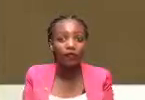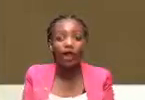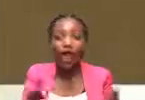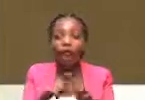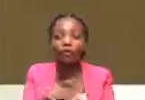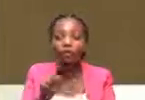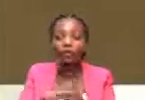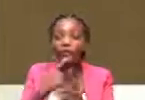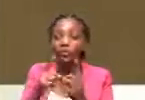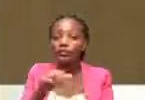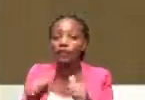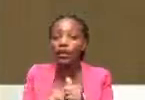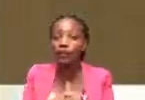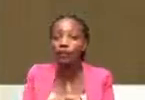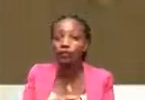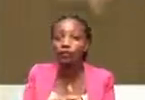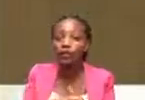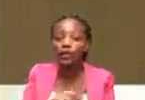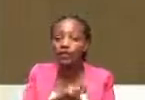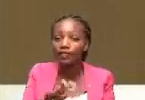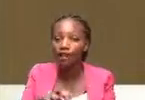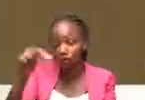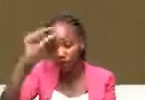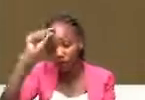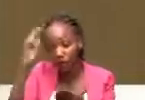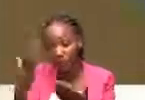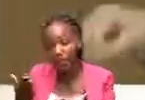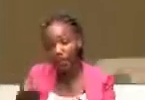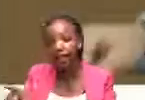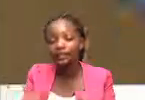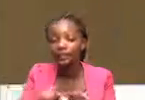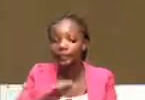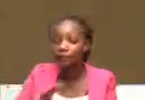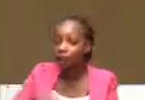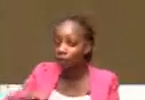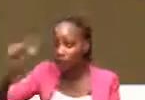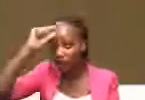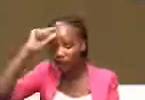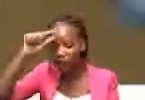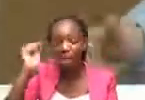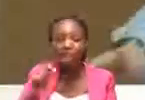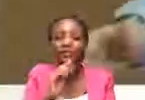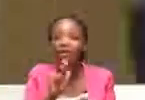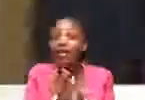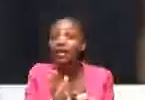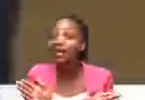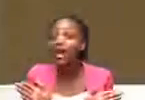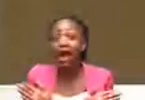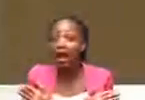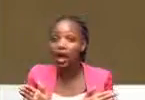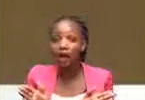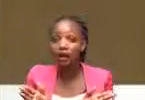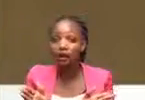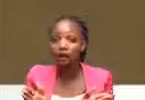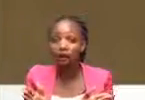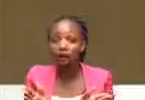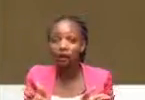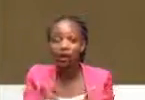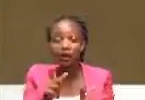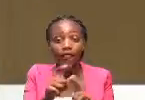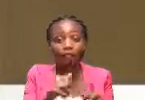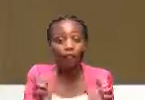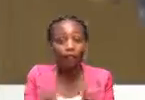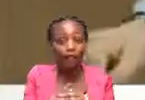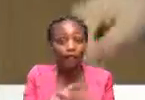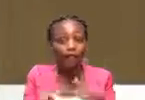about cabinet ya hapa Nairobi, national government, also county government, it must be very clear kwamba out of the 10 ministers